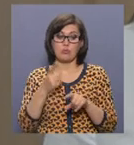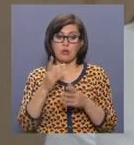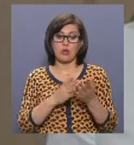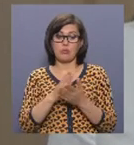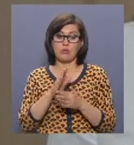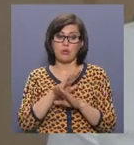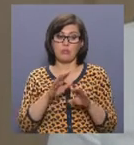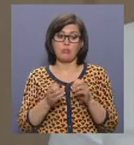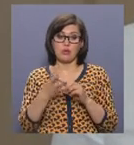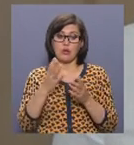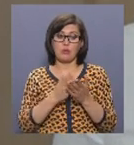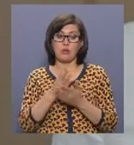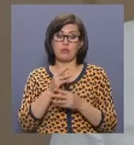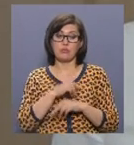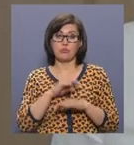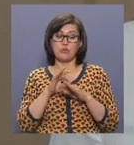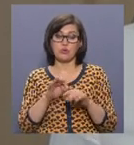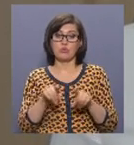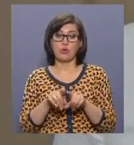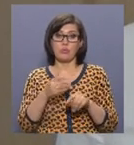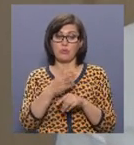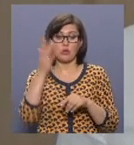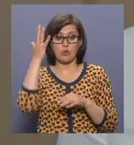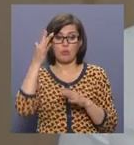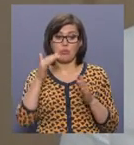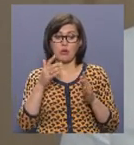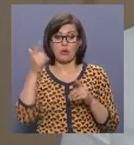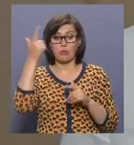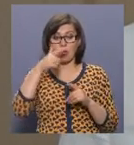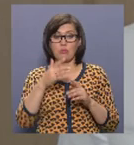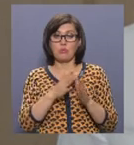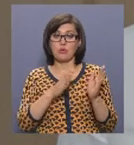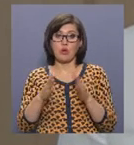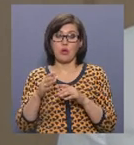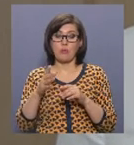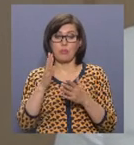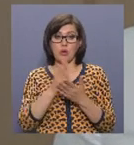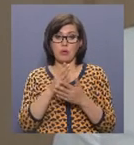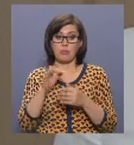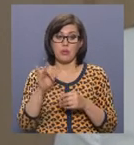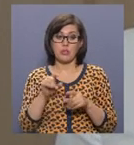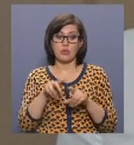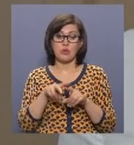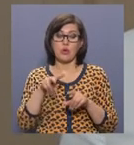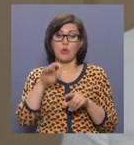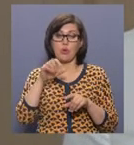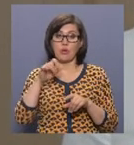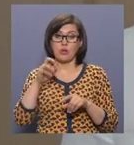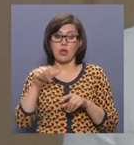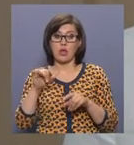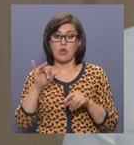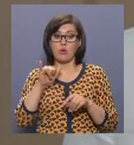ғана емес, бірнеше бағытта жұмыс істейміз, біздің логикамызды, сауаттылығымызды ашады. Ол, яғни, екінші, яғни, ұбыты